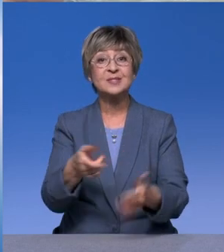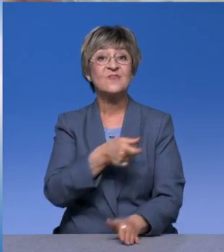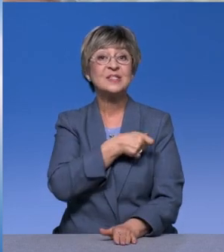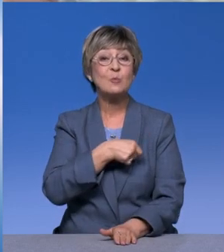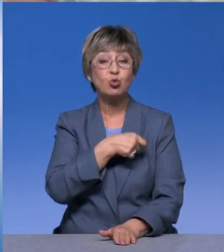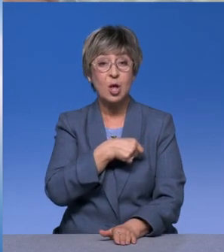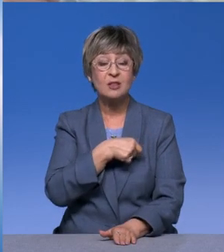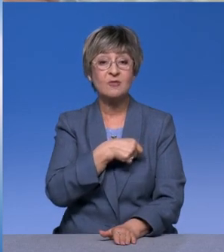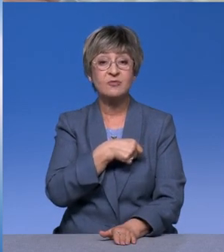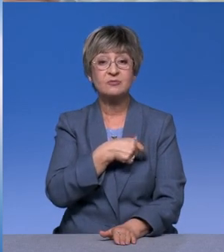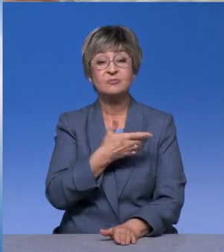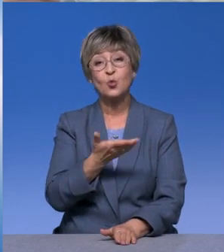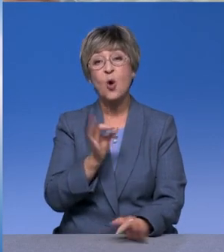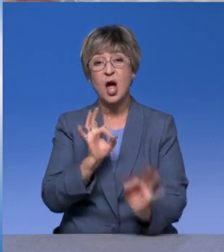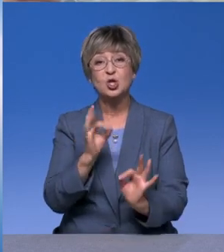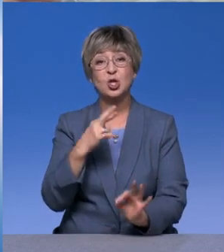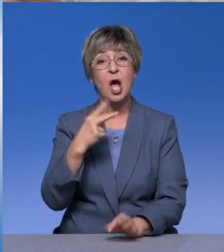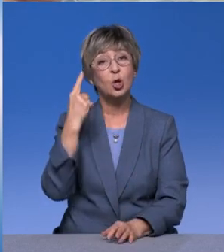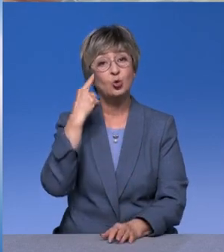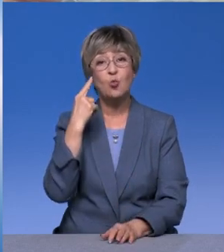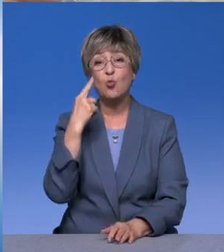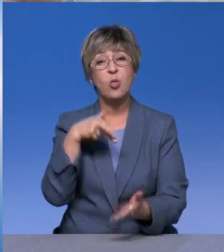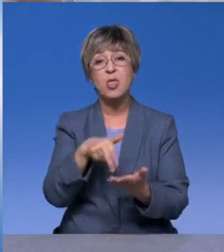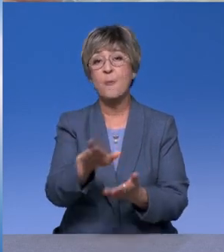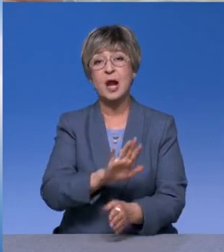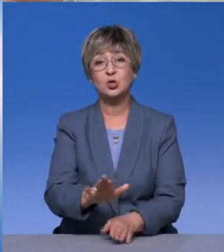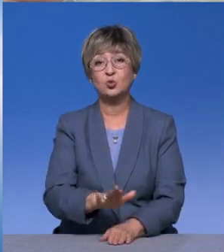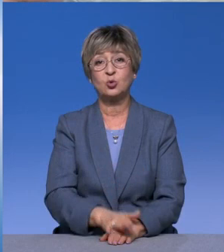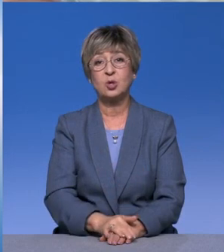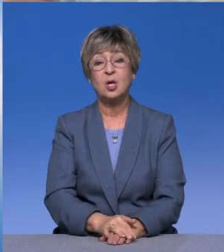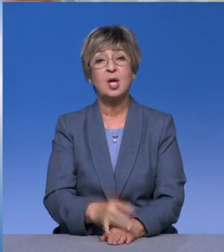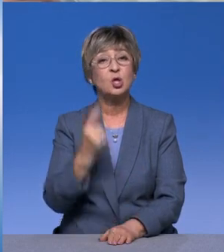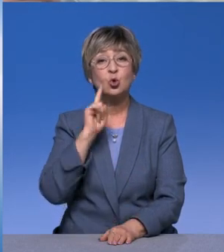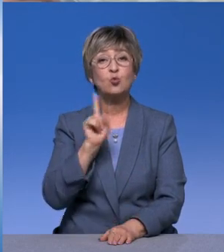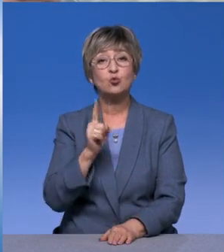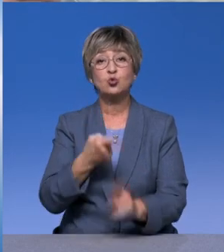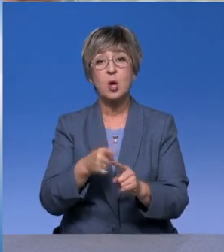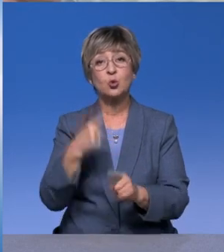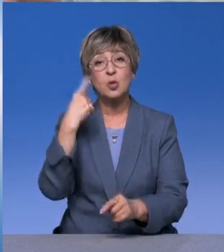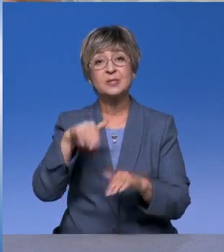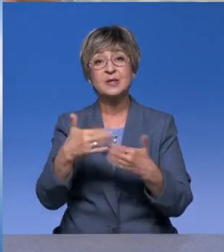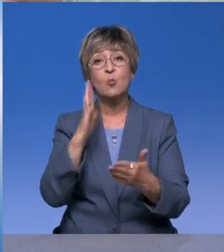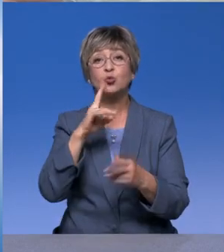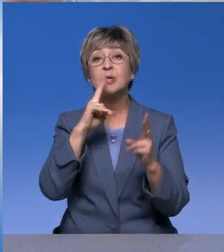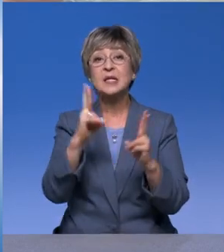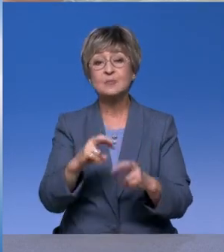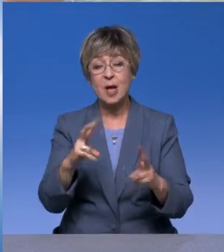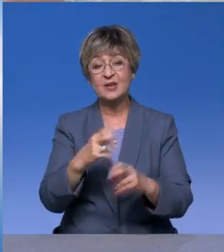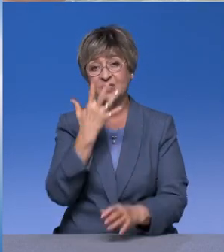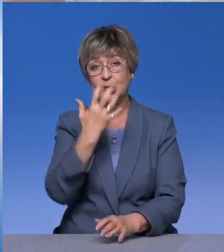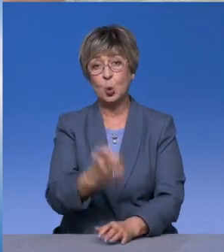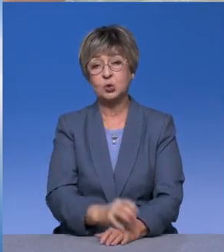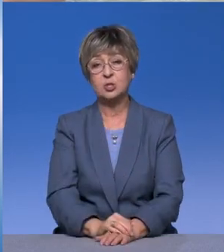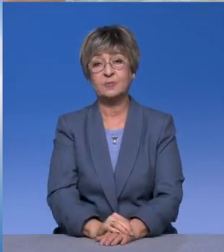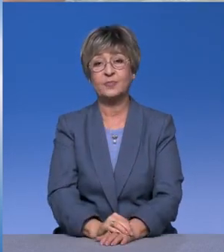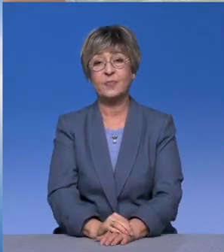конечно, я думаю, что непроходная, и вряд ли кто-то ее будет рассматривать всерьез. Хорошо, Петр, понятно,